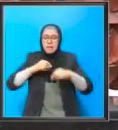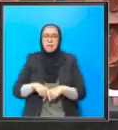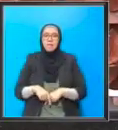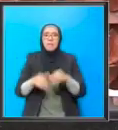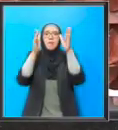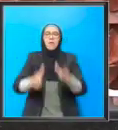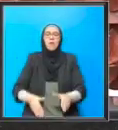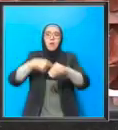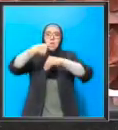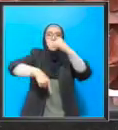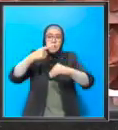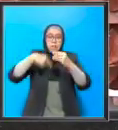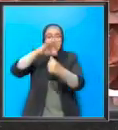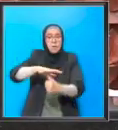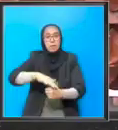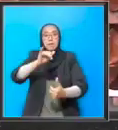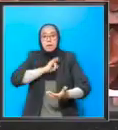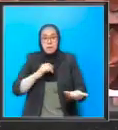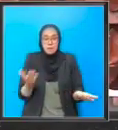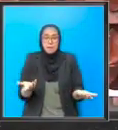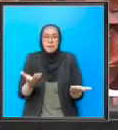dan sebagainya tapi